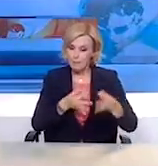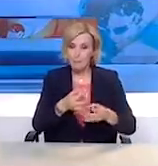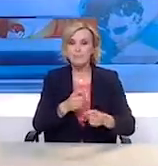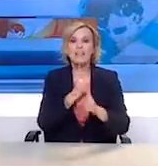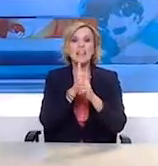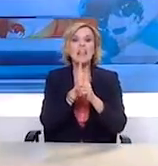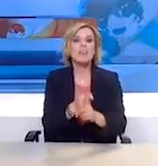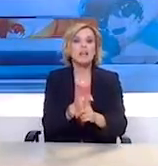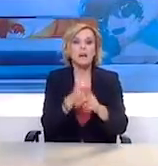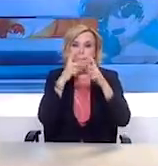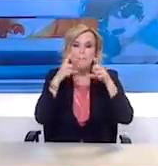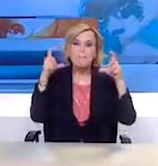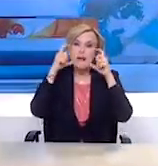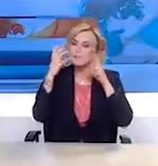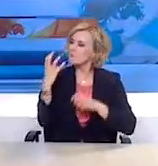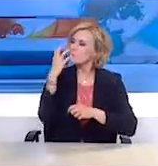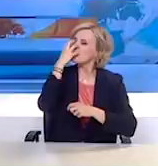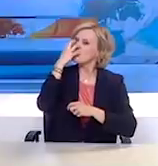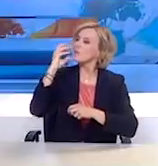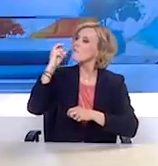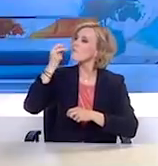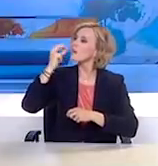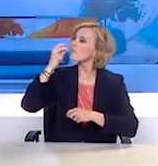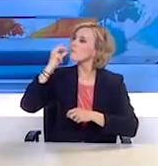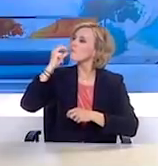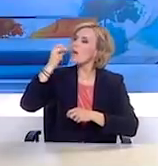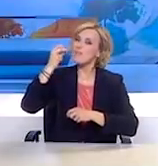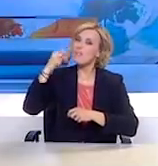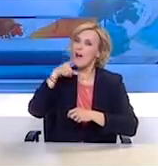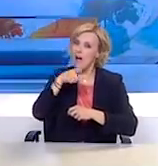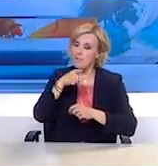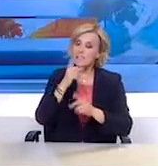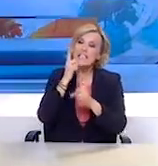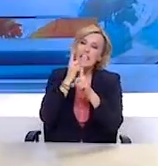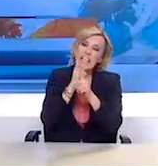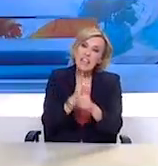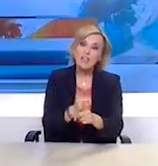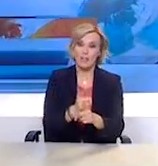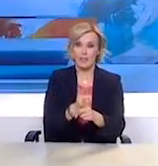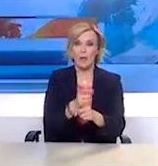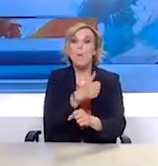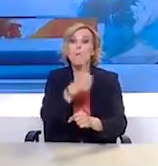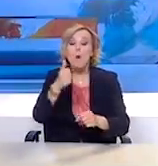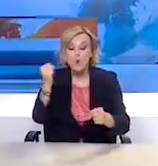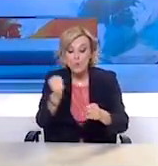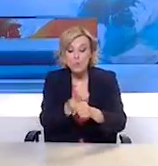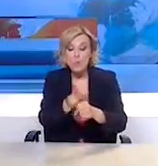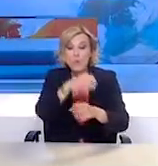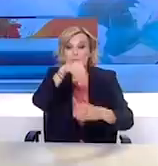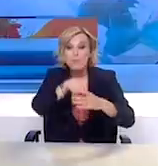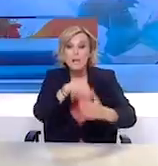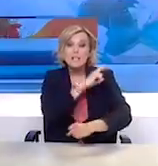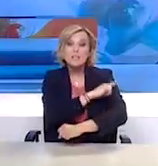με βαλβίδα, τις περίφημες μάσκες υψηλής αναπνευστικής προστασίας, οι οποίες δεν συστήνονται και είναι και